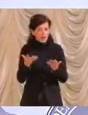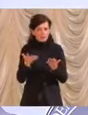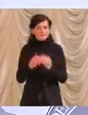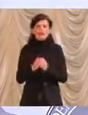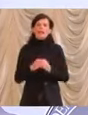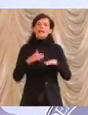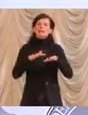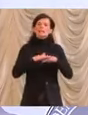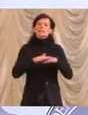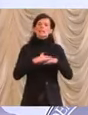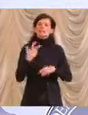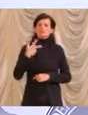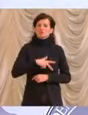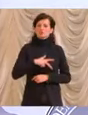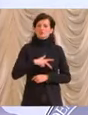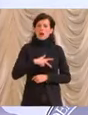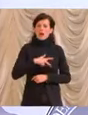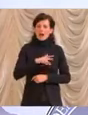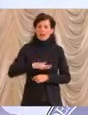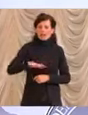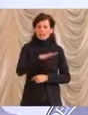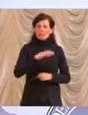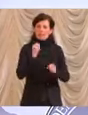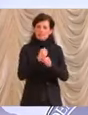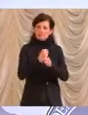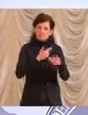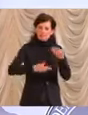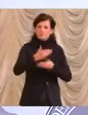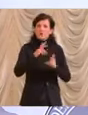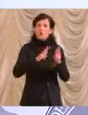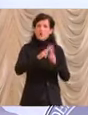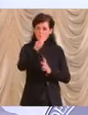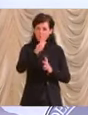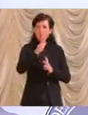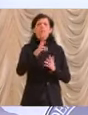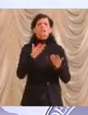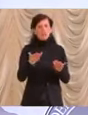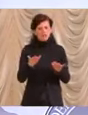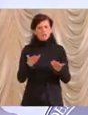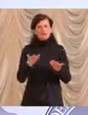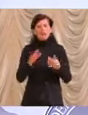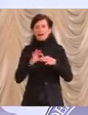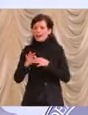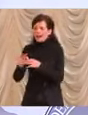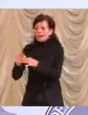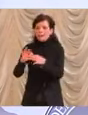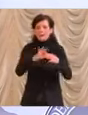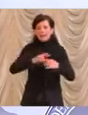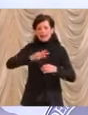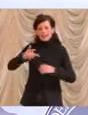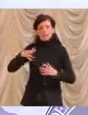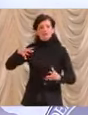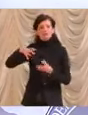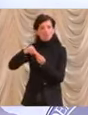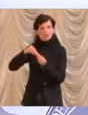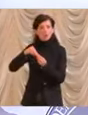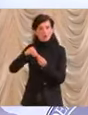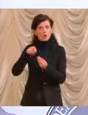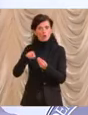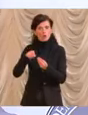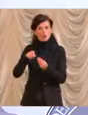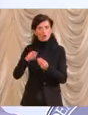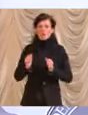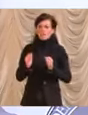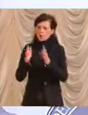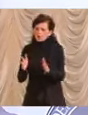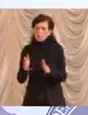i servizi sociali che abitualmente lavorano con i comuni dei comuni, ma anche tutta la catena del terzo settore, delle organizzazioni di volontariato,